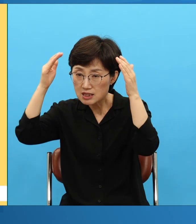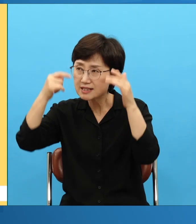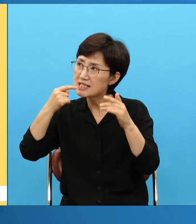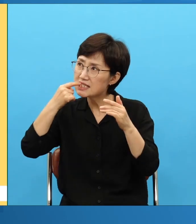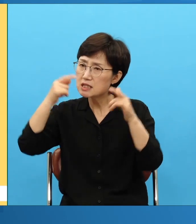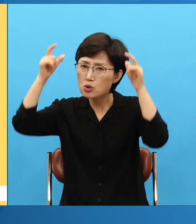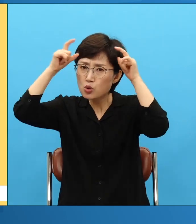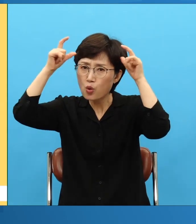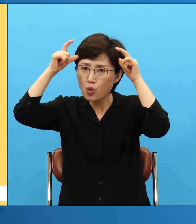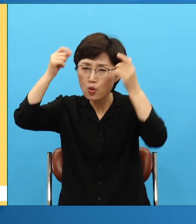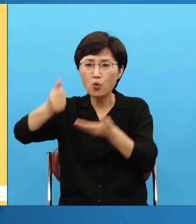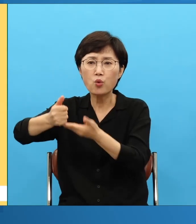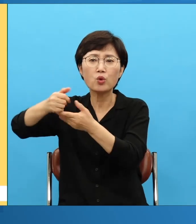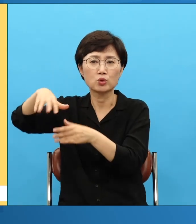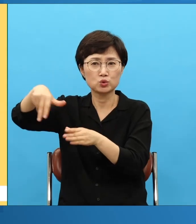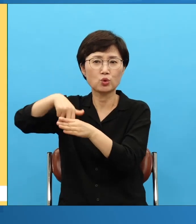곳이야.